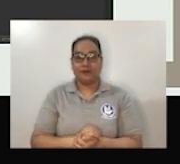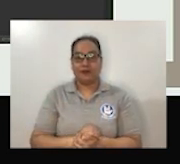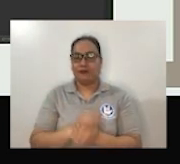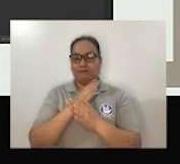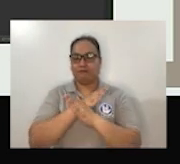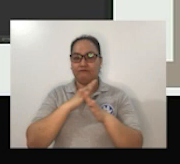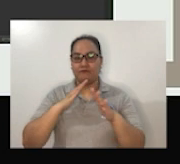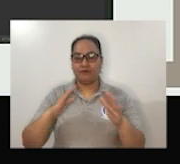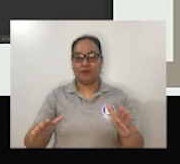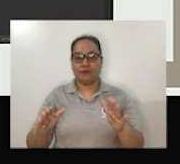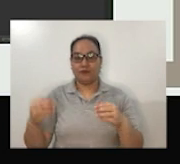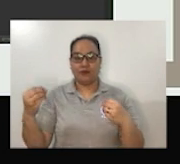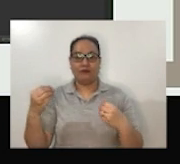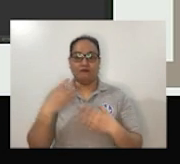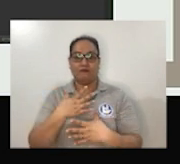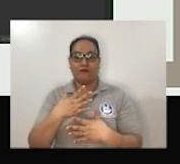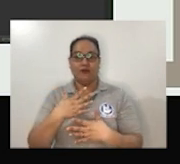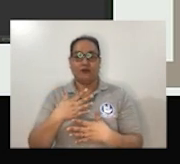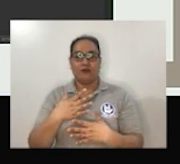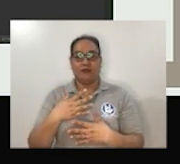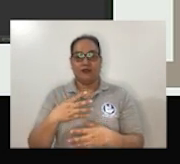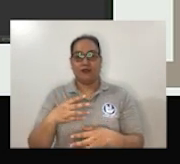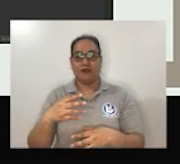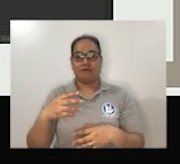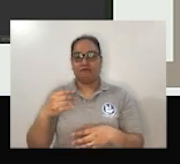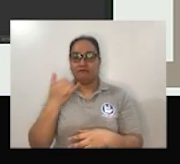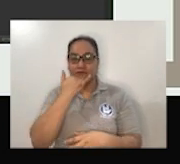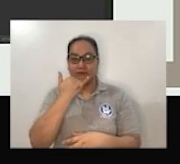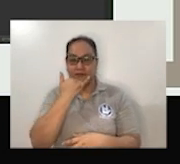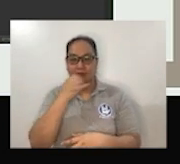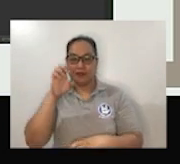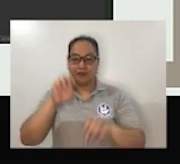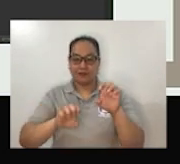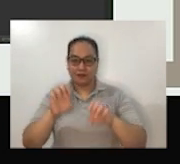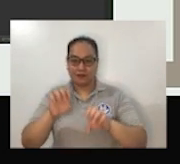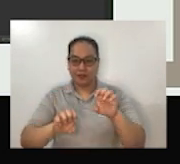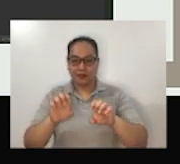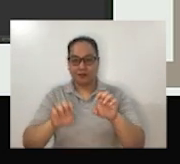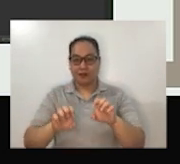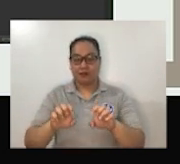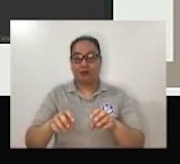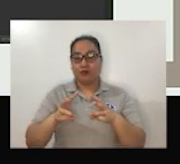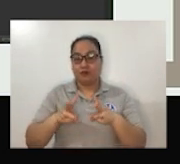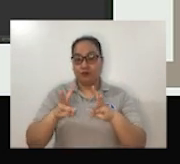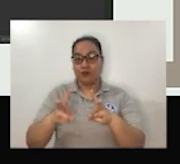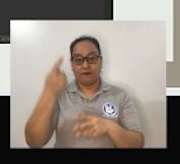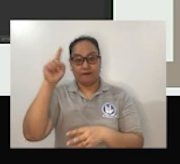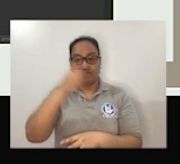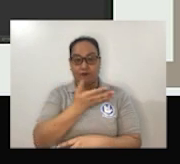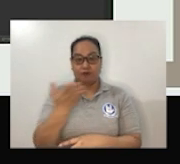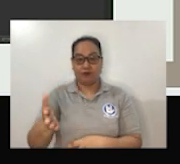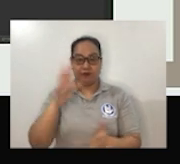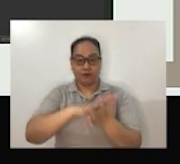Don't be afraid to experiment and make mistakes because this is a way for you to learn.